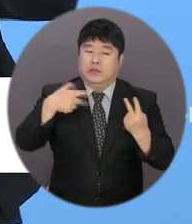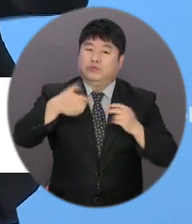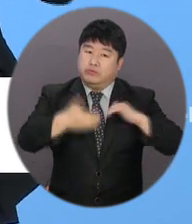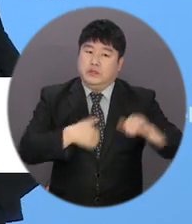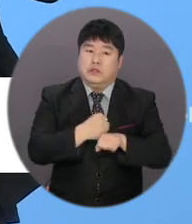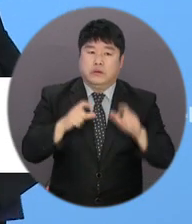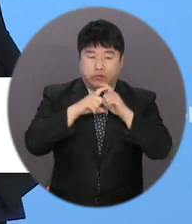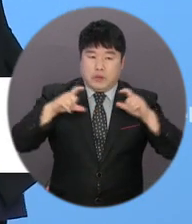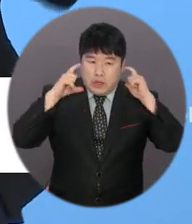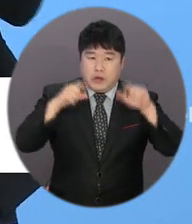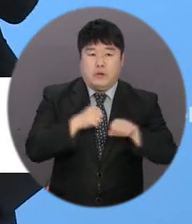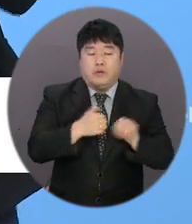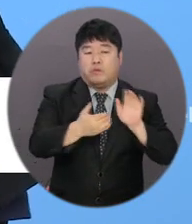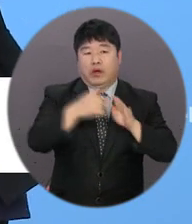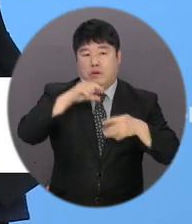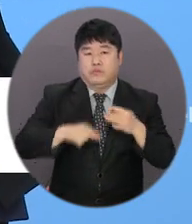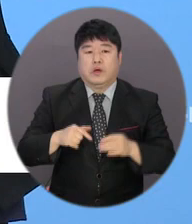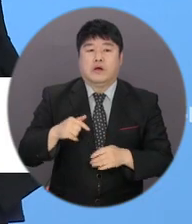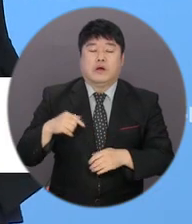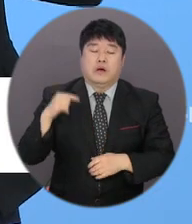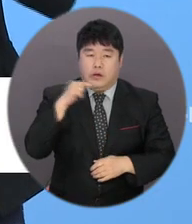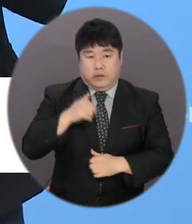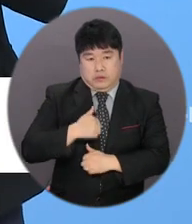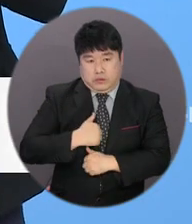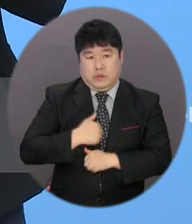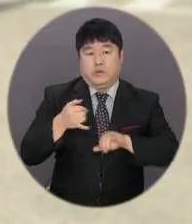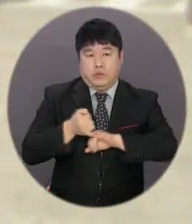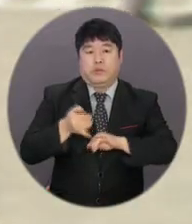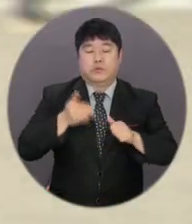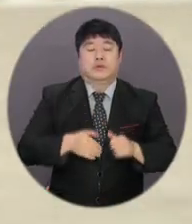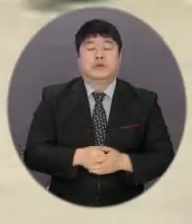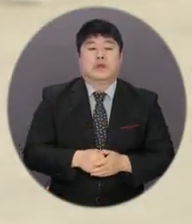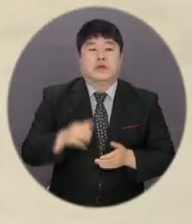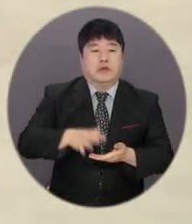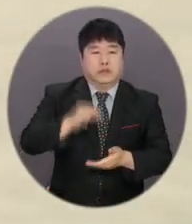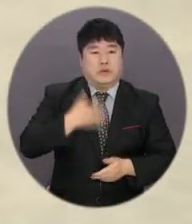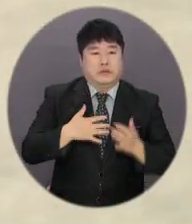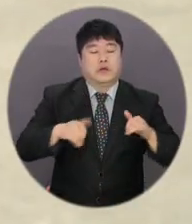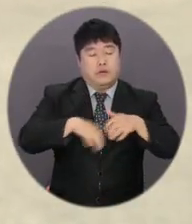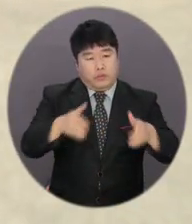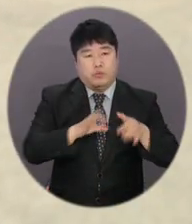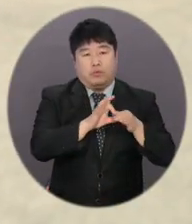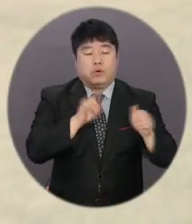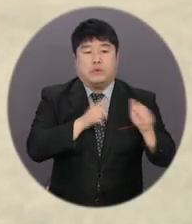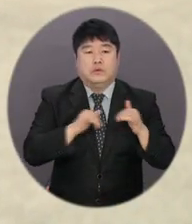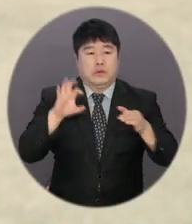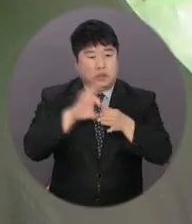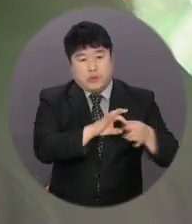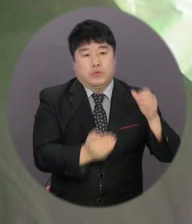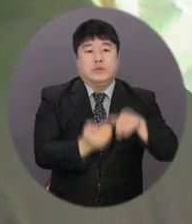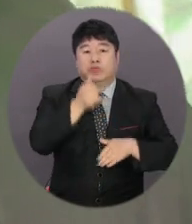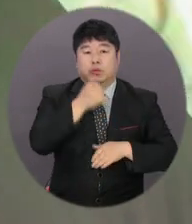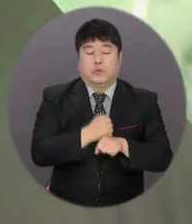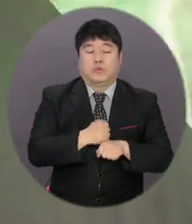마스크 착용이라든지 방역수칙 준수는 반드시 지켜야 될 사항이란 것을. 담양 지인 모임 관련 확진자가 계속 발생하고